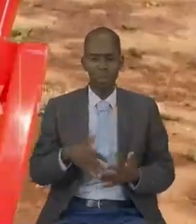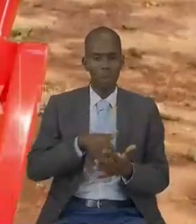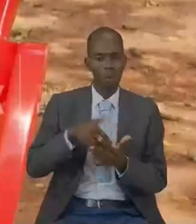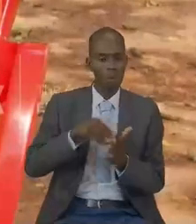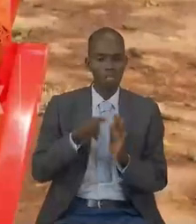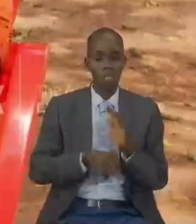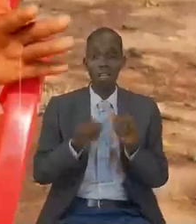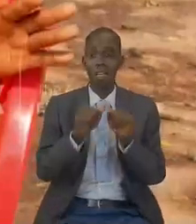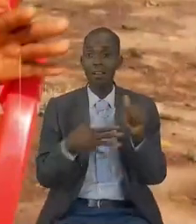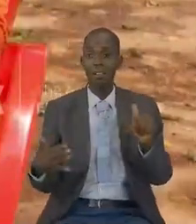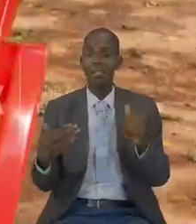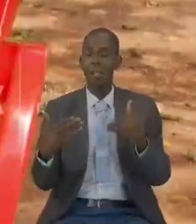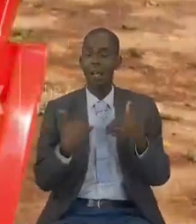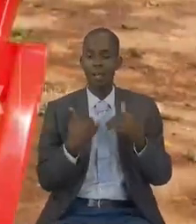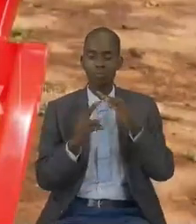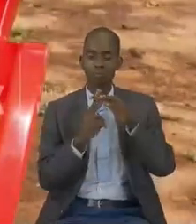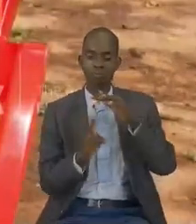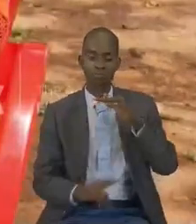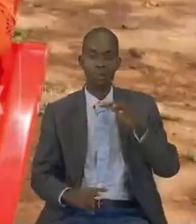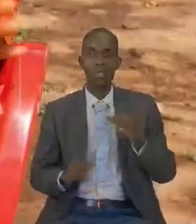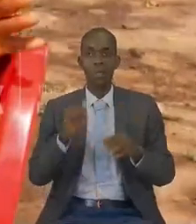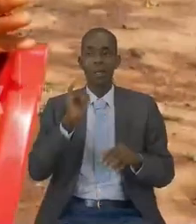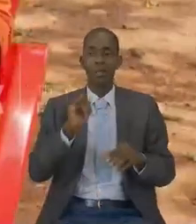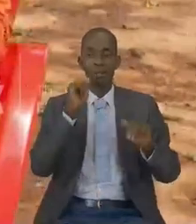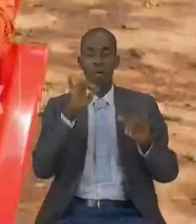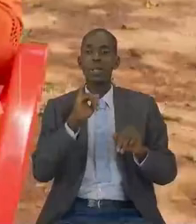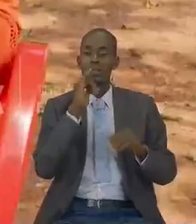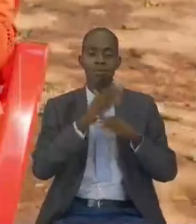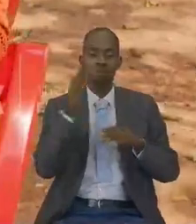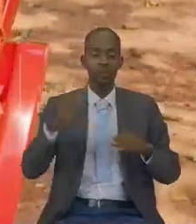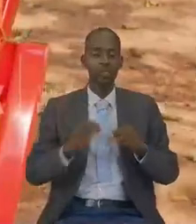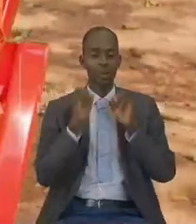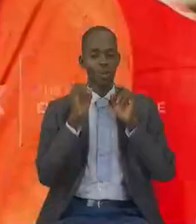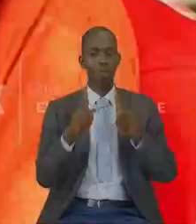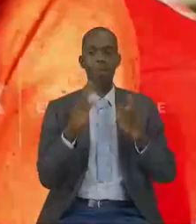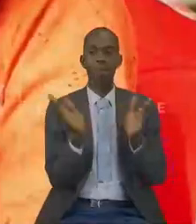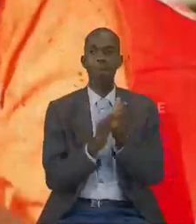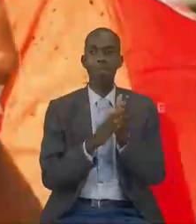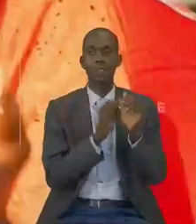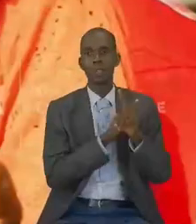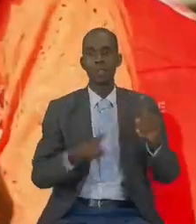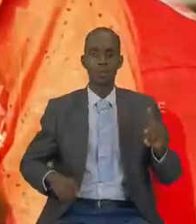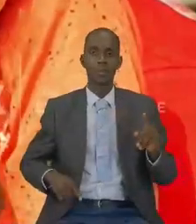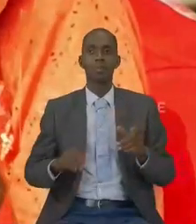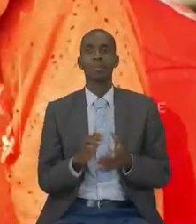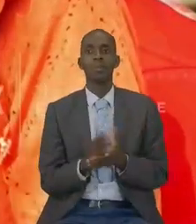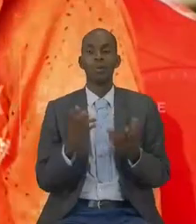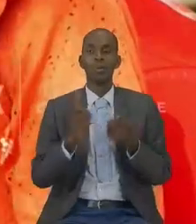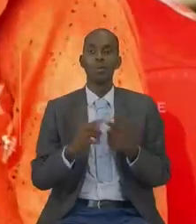le corps chaud, les faiblesses, tout a disparu. Je suis totalement bien portante. Gloire à